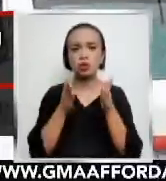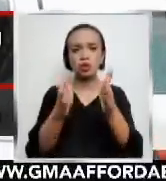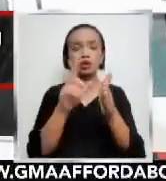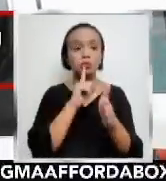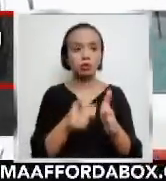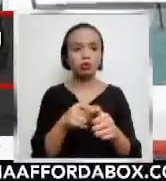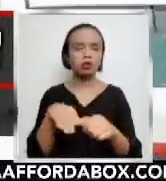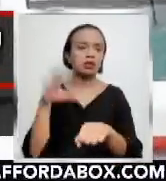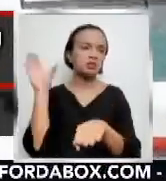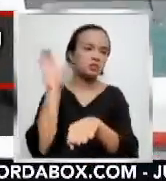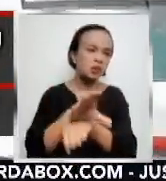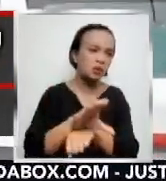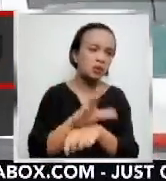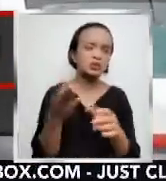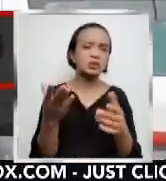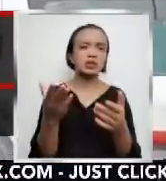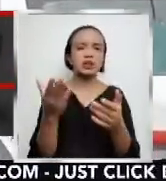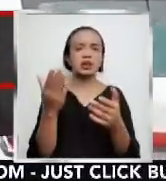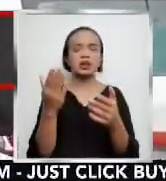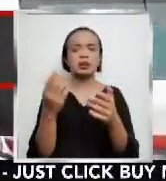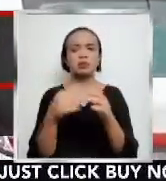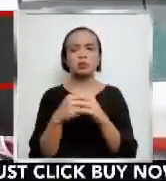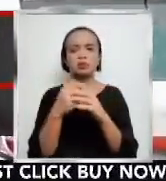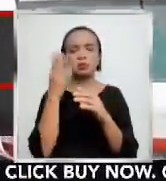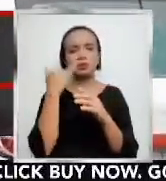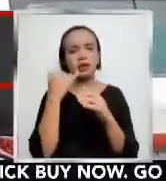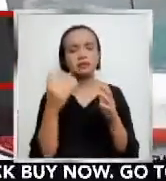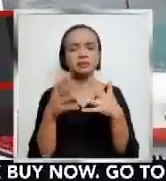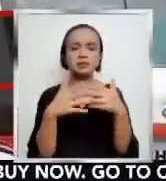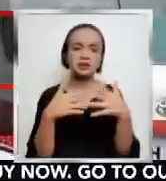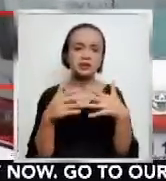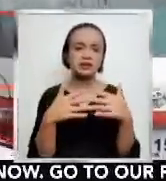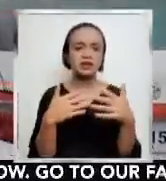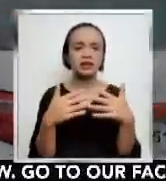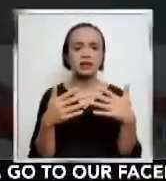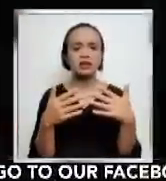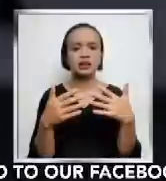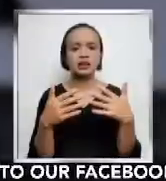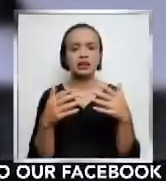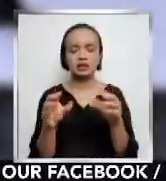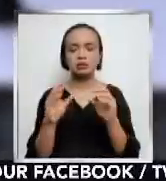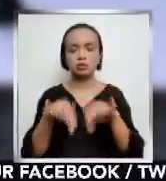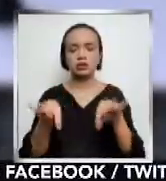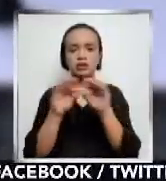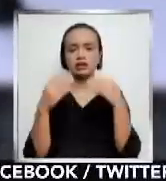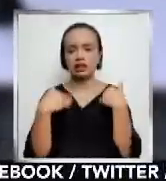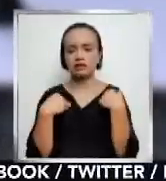napilitan upang kumita lamang kahit paano para may pang-uwi sa pamilya.